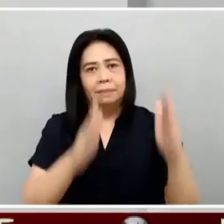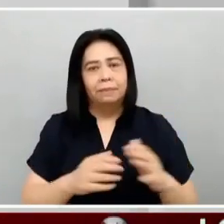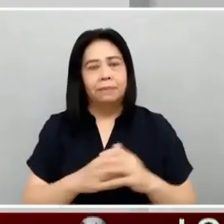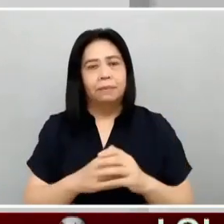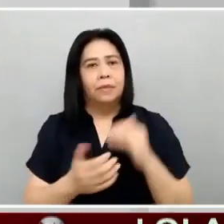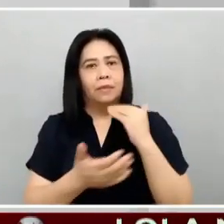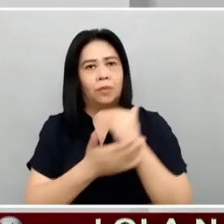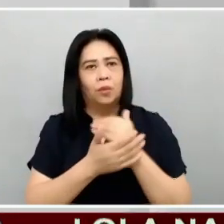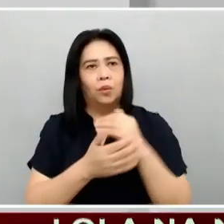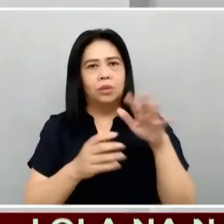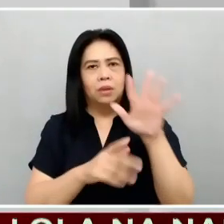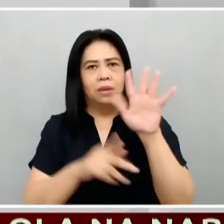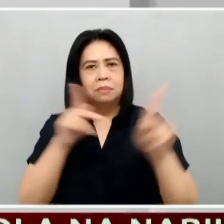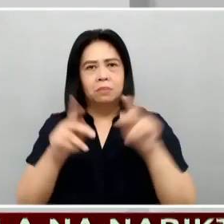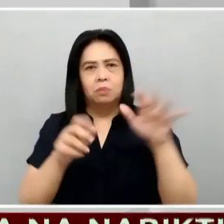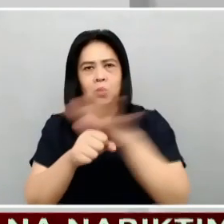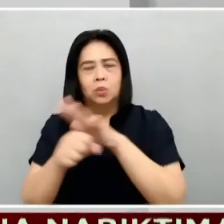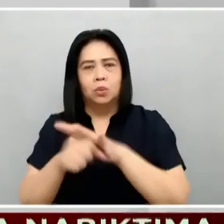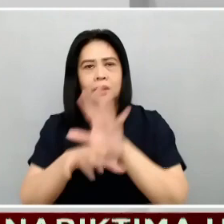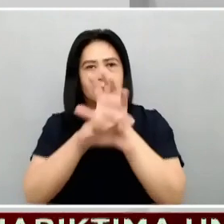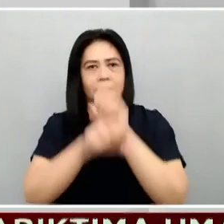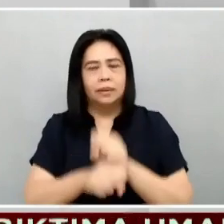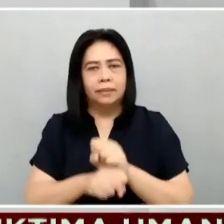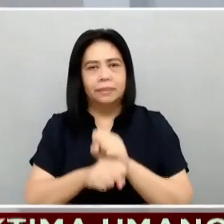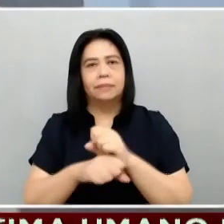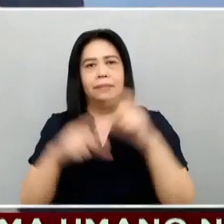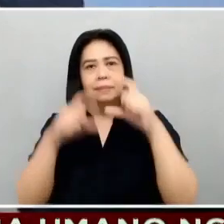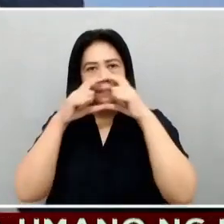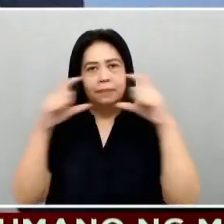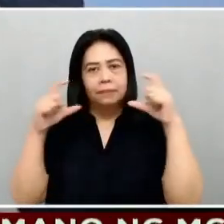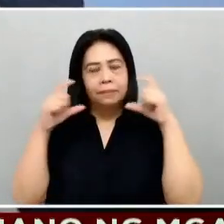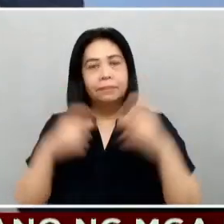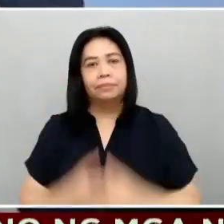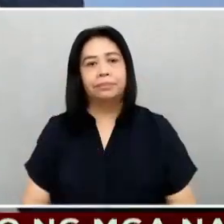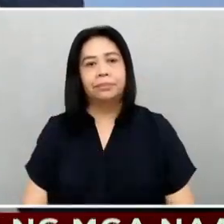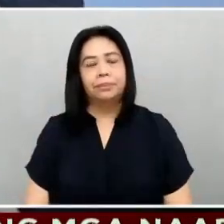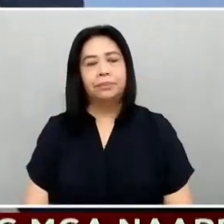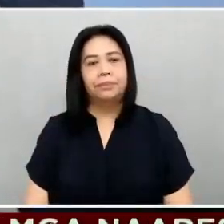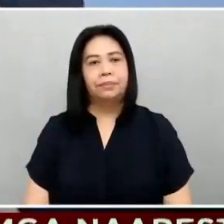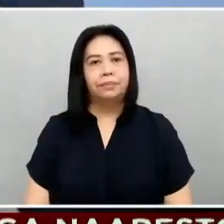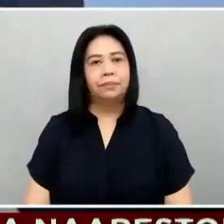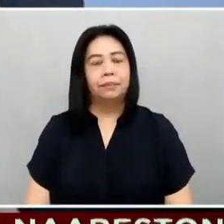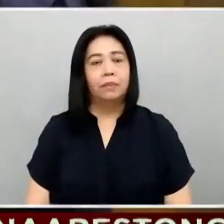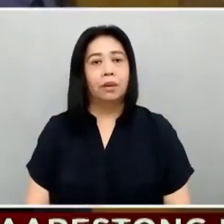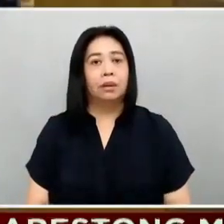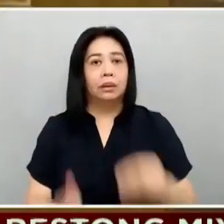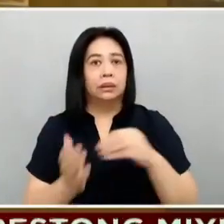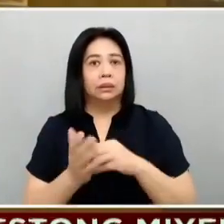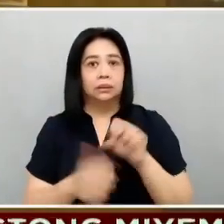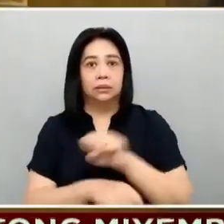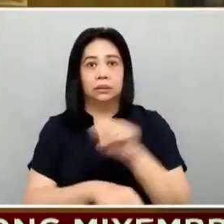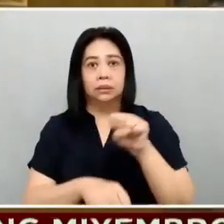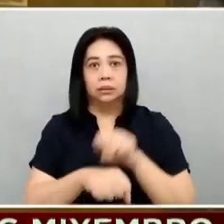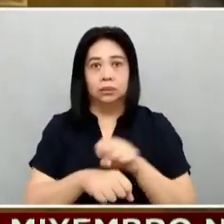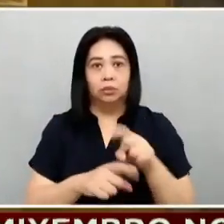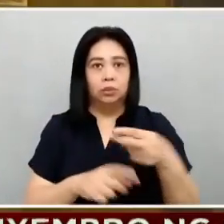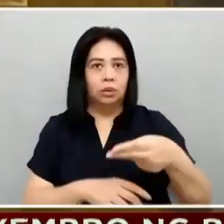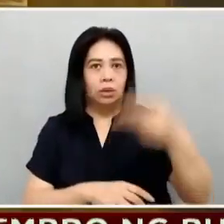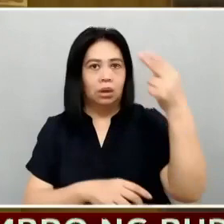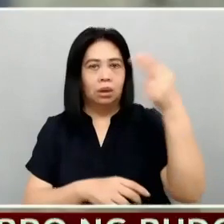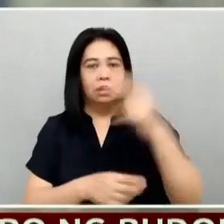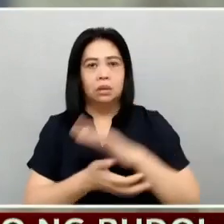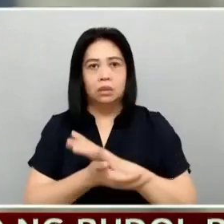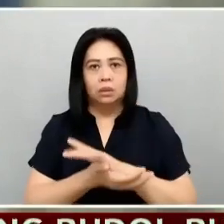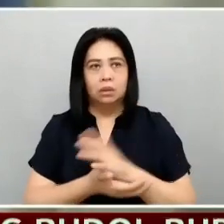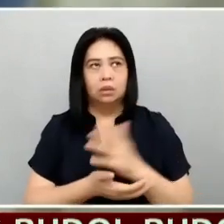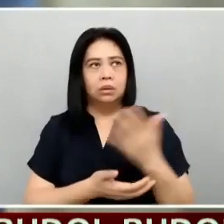ng matataong lugar at ugaliin ang pagsusuot ng face mask. Nakapagtala kasi ang Singapore ng mataas na COVID cases sa